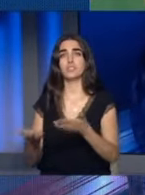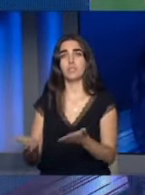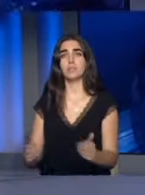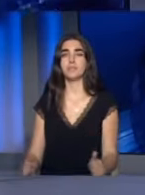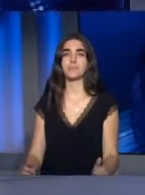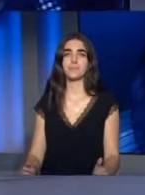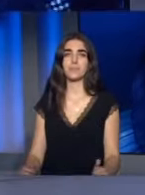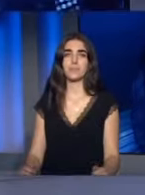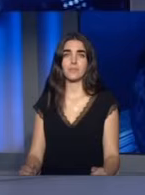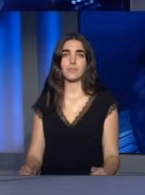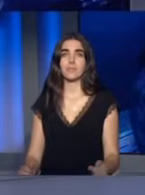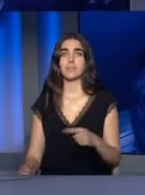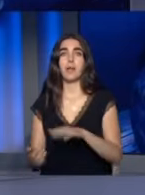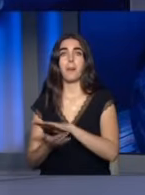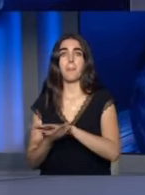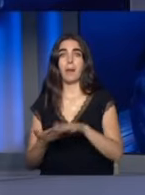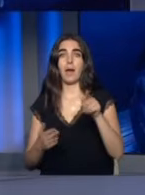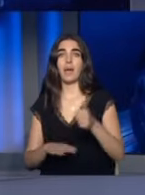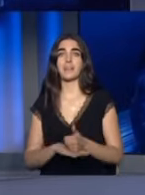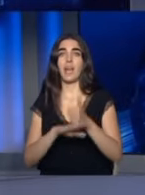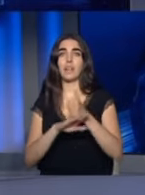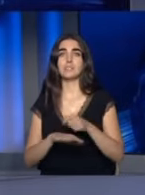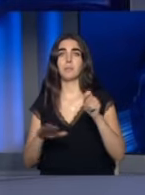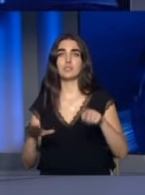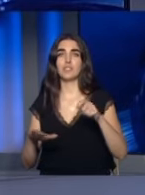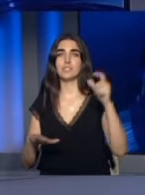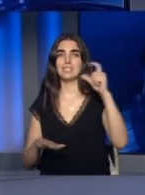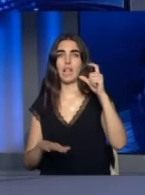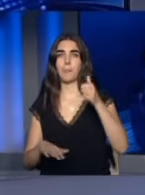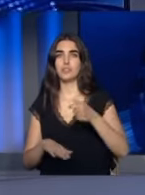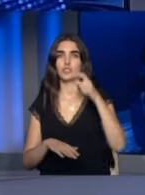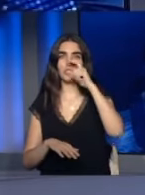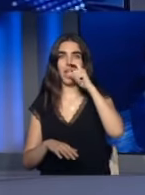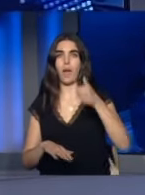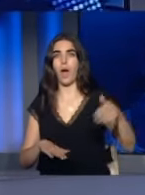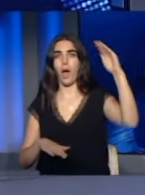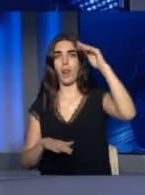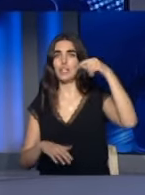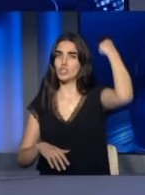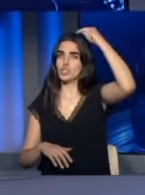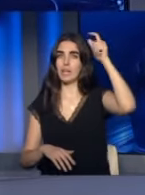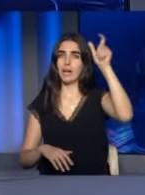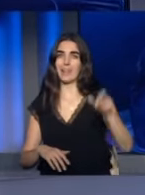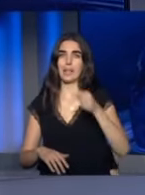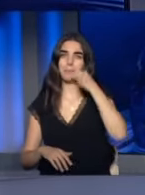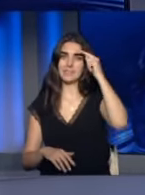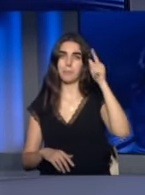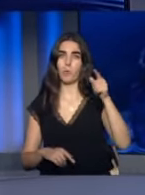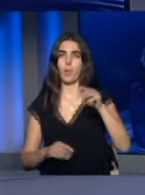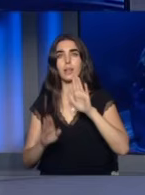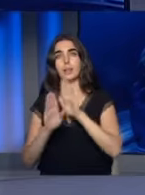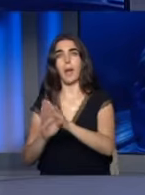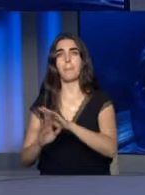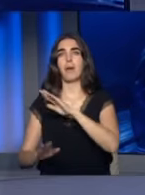هذه الازمه من البقاع نائب رئيس المجلس الاسلامي الشيعي الاعلى الشيخ علي الخطيب راى ان دعم غزه واي